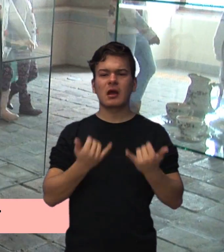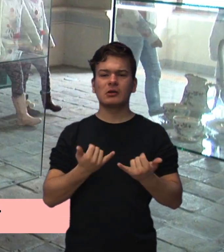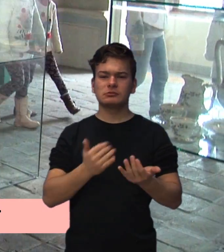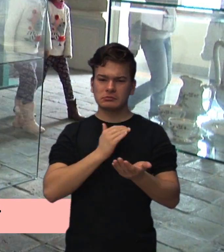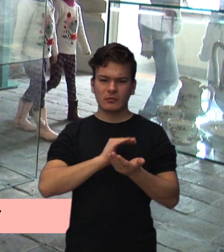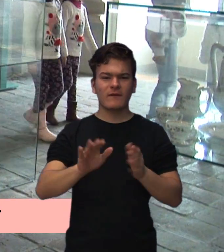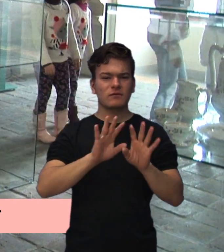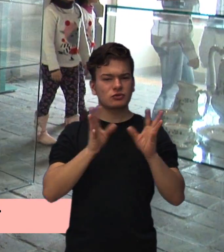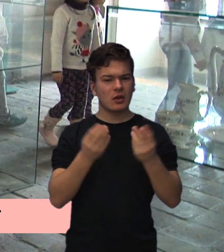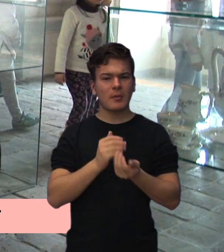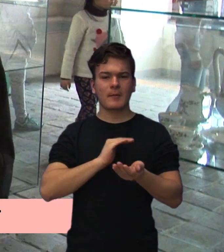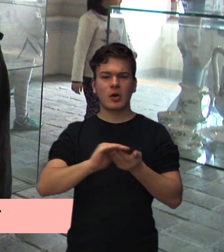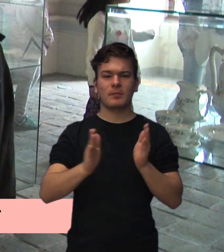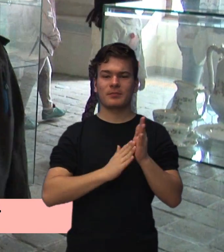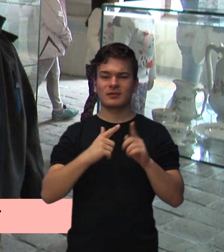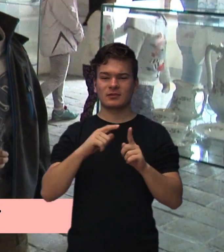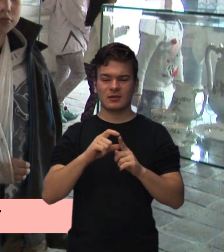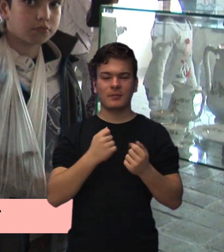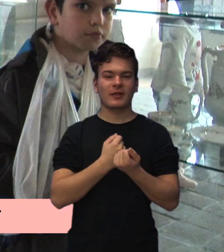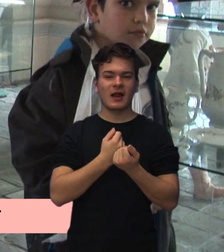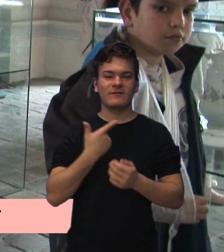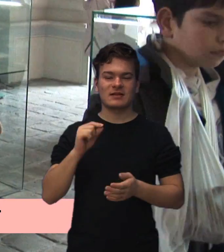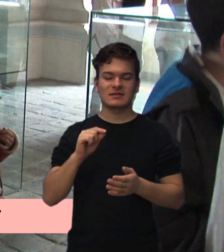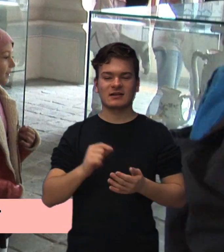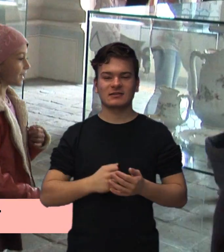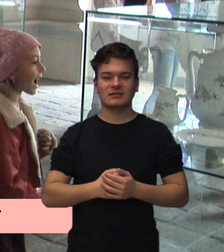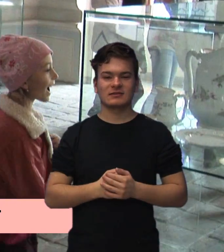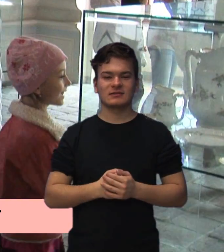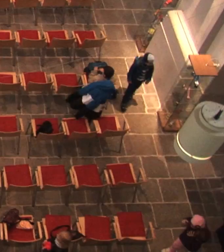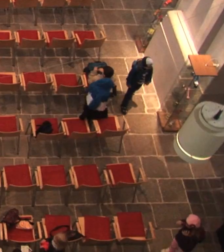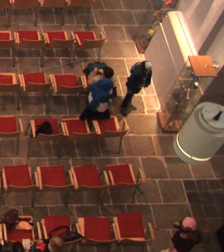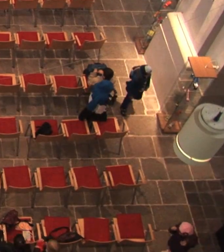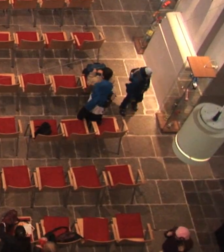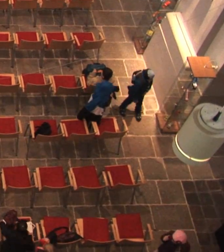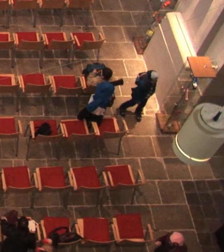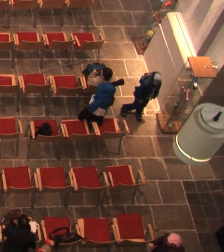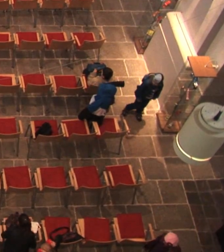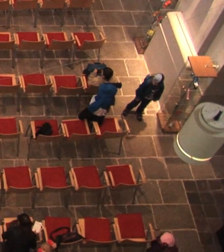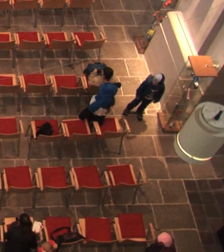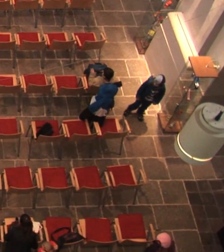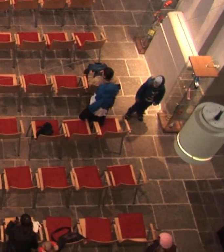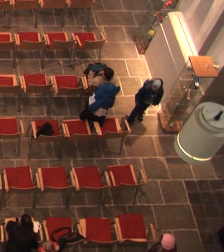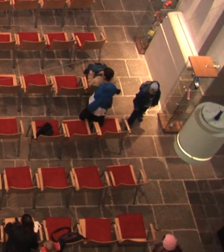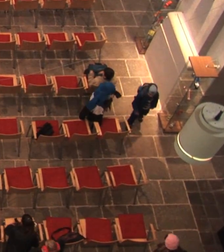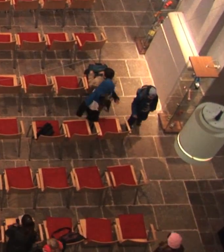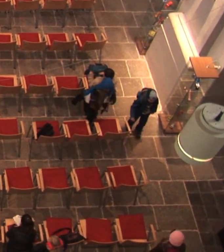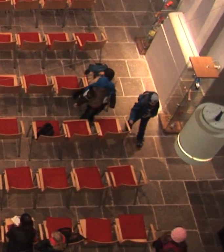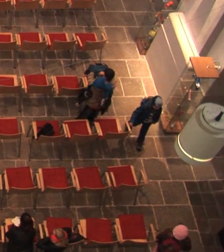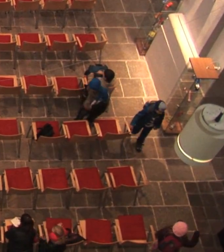Tchý ono Máč příliš Máč Máč Máč